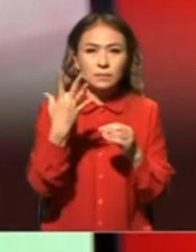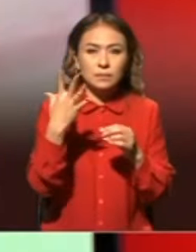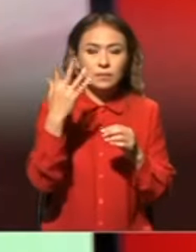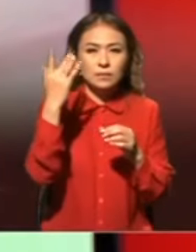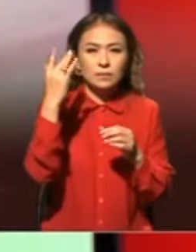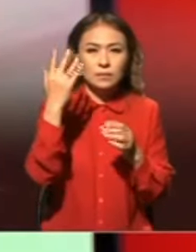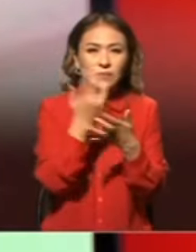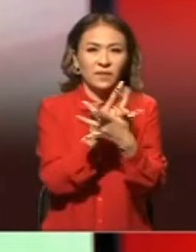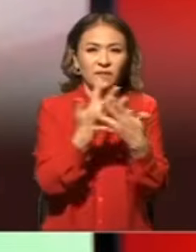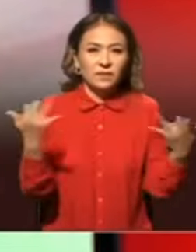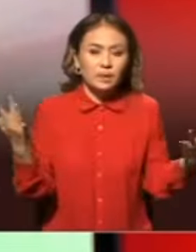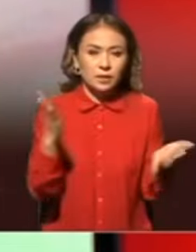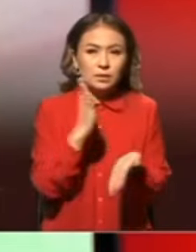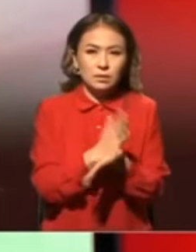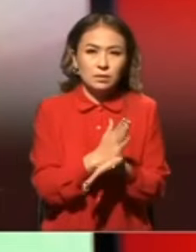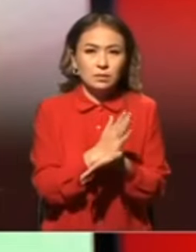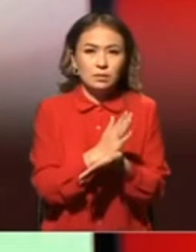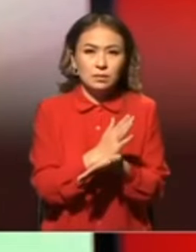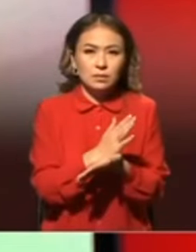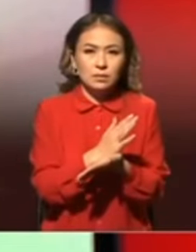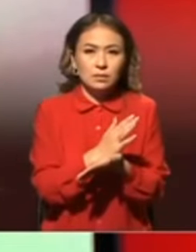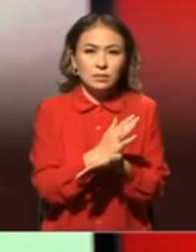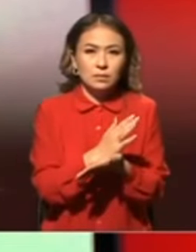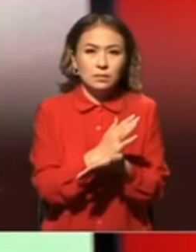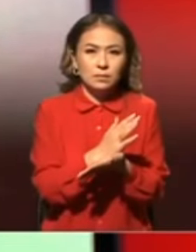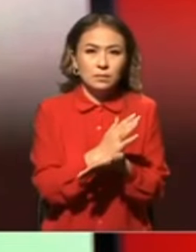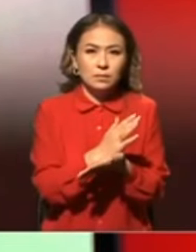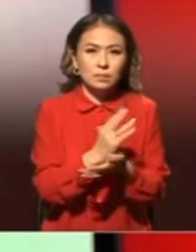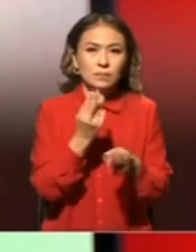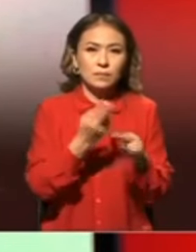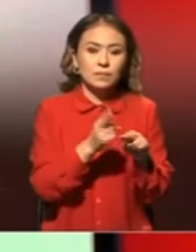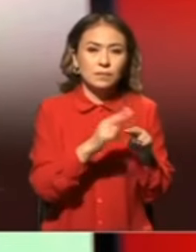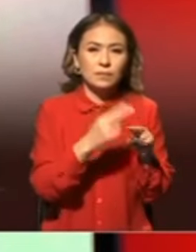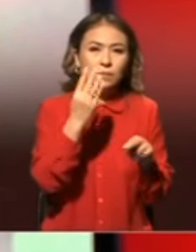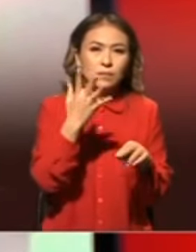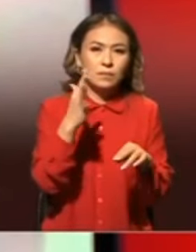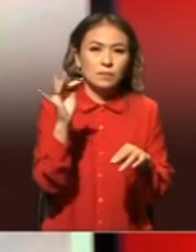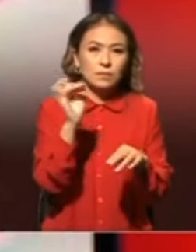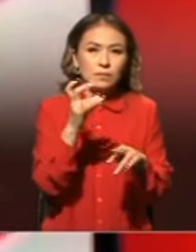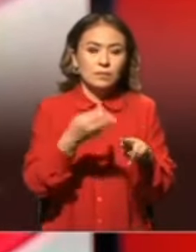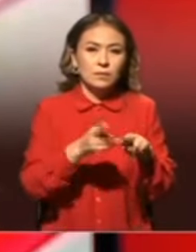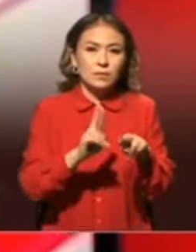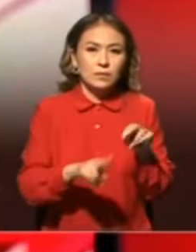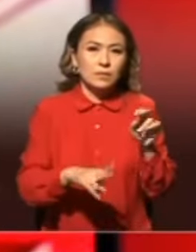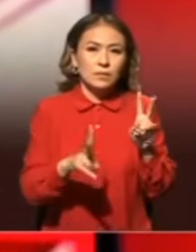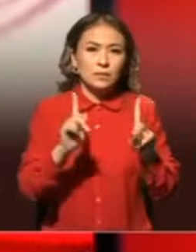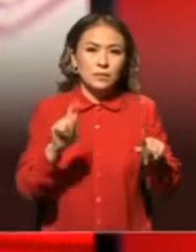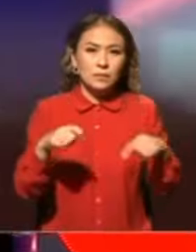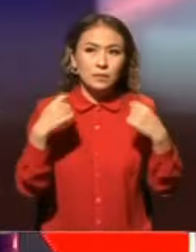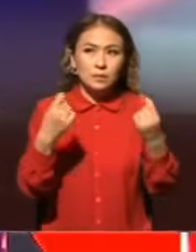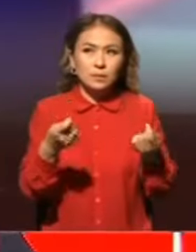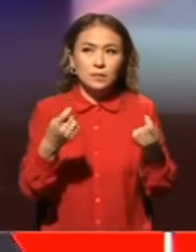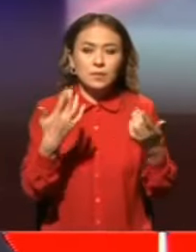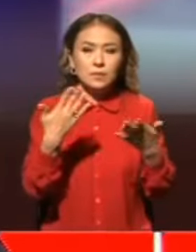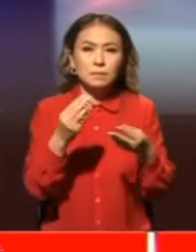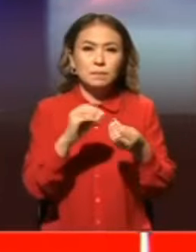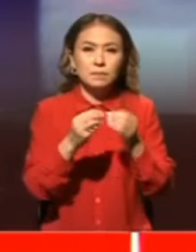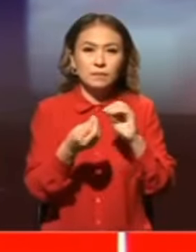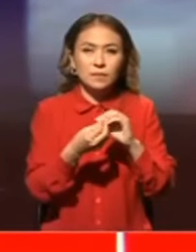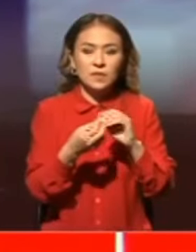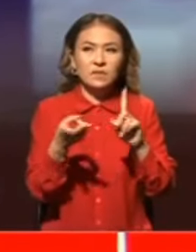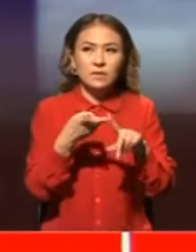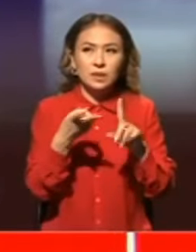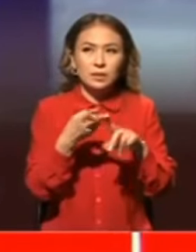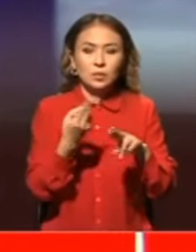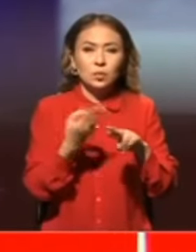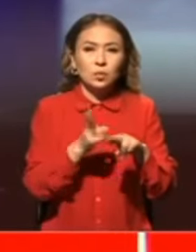бар. Мысалы, міне, Әділет Мырза тұр ғой. Ол 45 рет сол құжат жинау керек, 45 рет тапсыру керек. Бір мәселе. Екінші